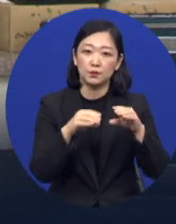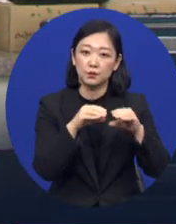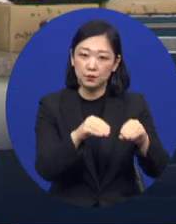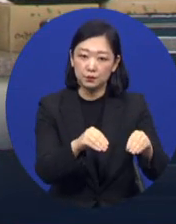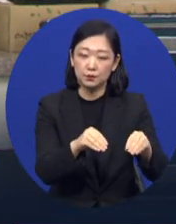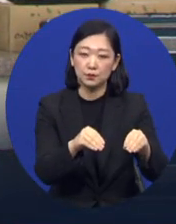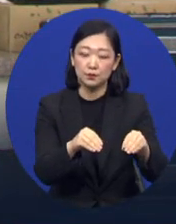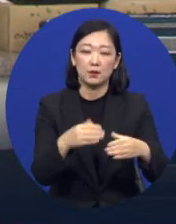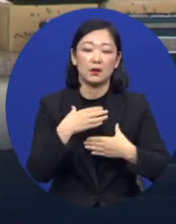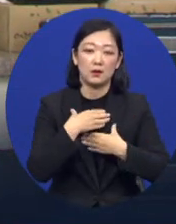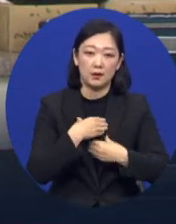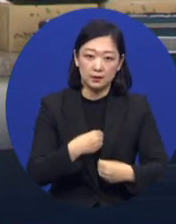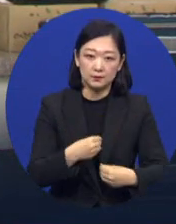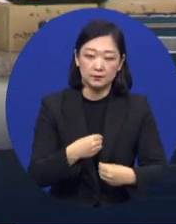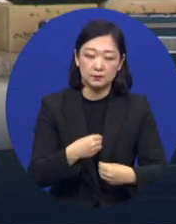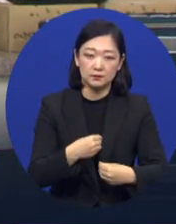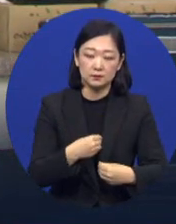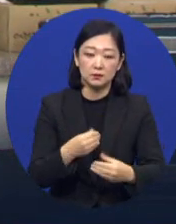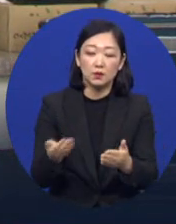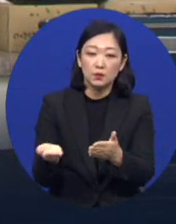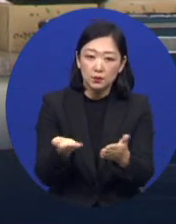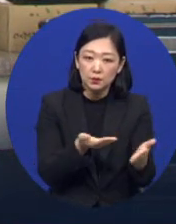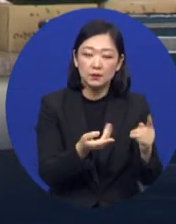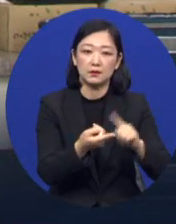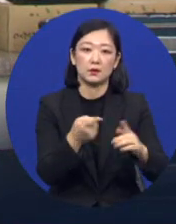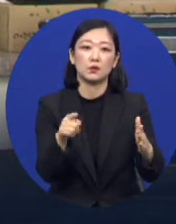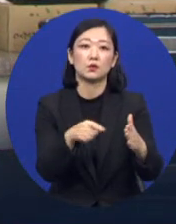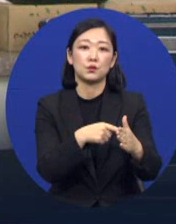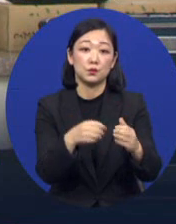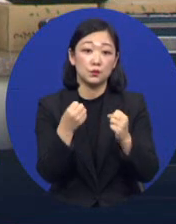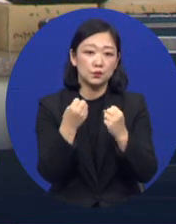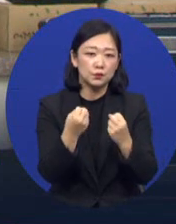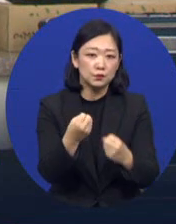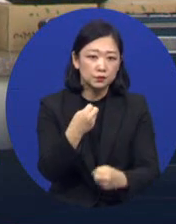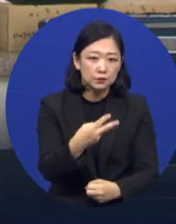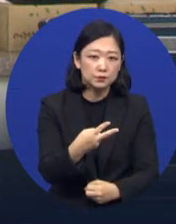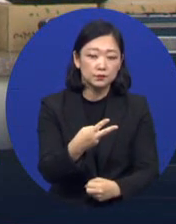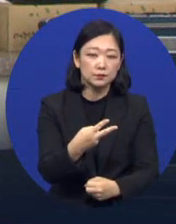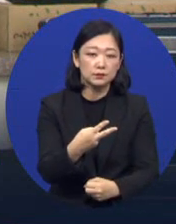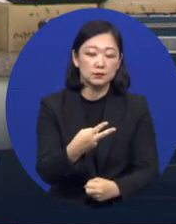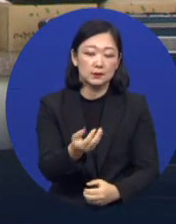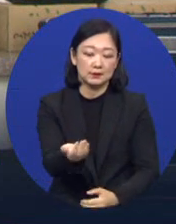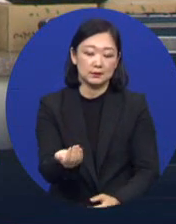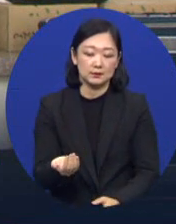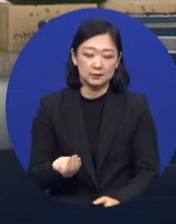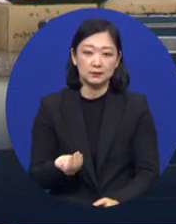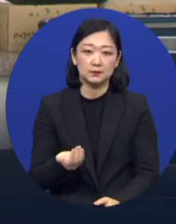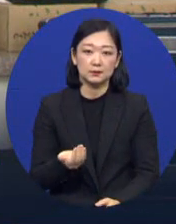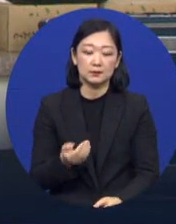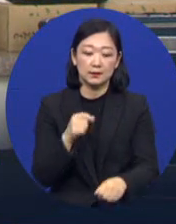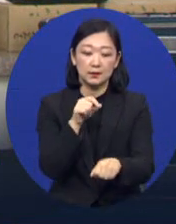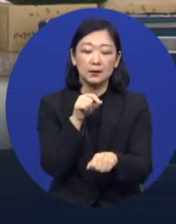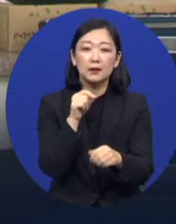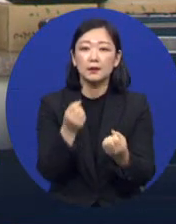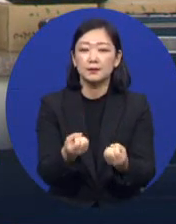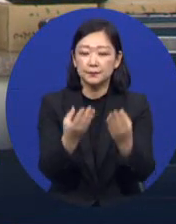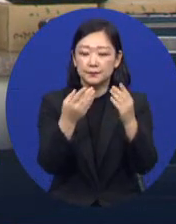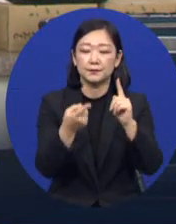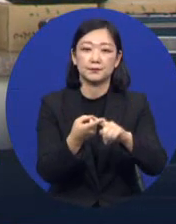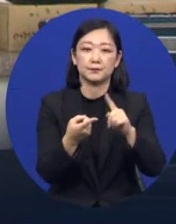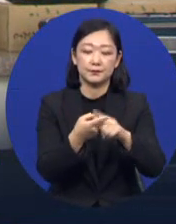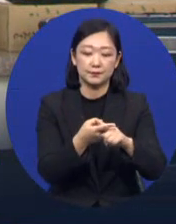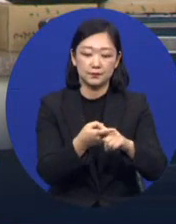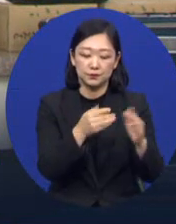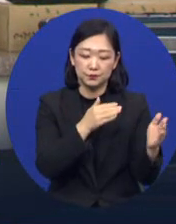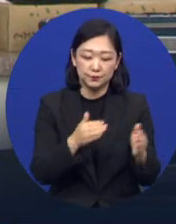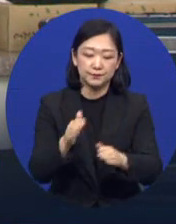부분이라든가 안전상이라든가 안내요원에 대한 교육 등 저희가 사전에 그 행사에 대한 만반의 준비를